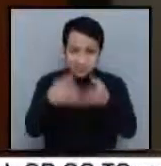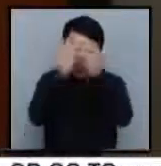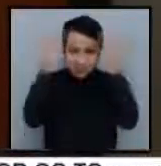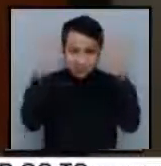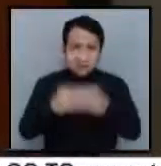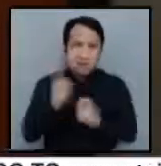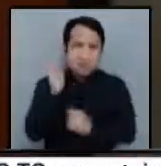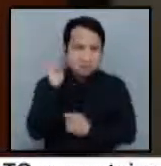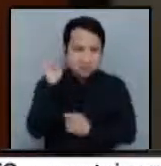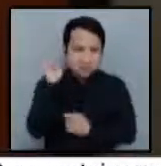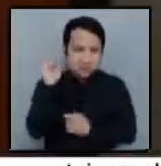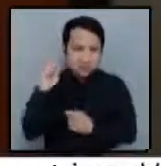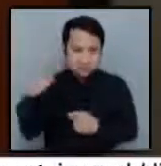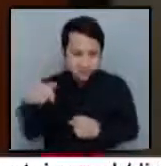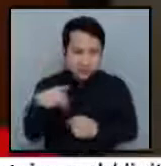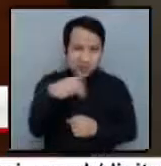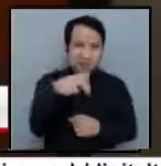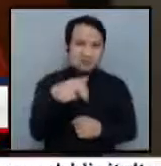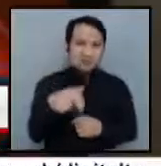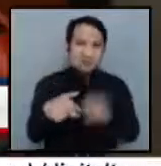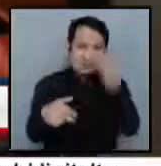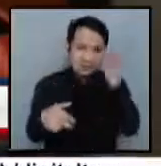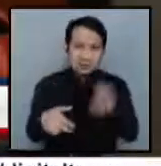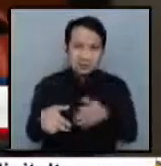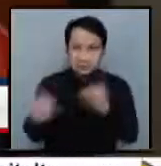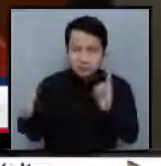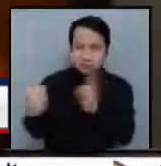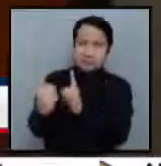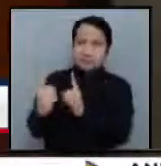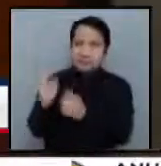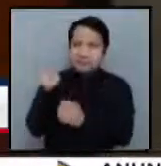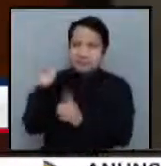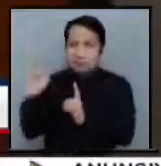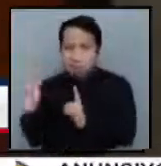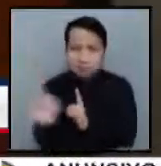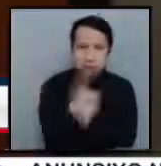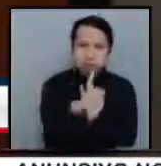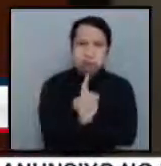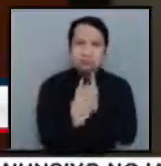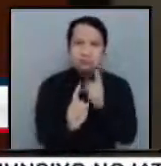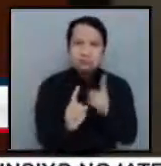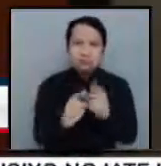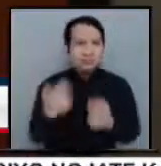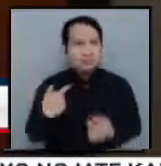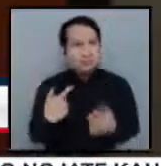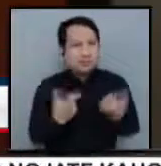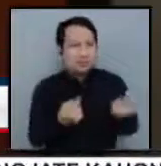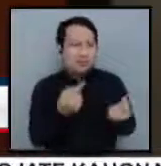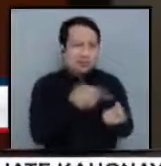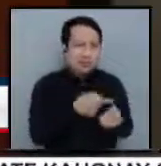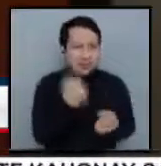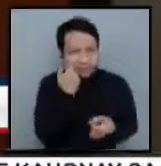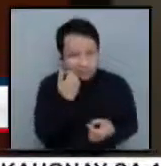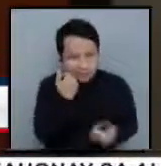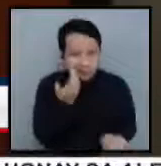yung paglalakad nila, so hindi ko nalalapitan. Meron din yung mga may mga gagawin daw, nahihiya,